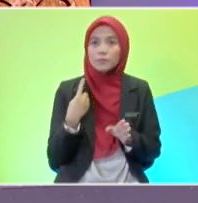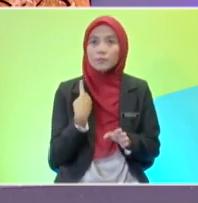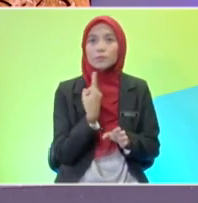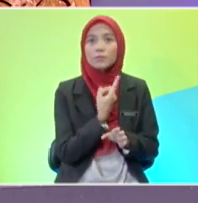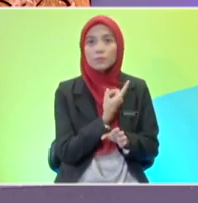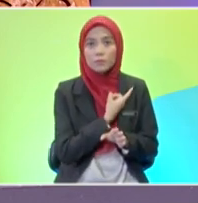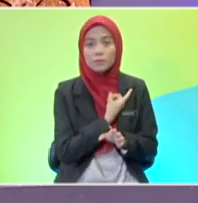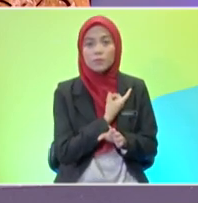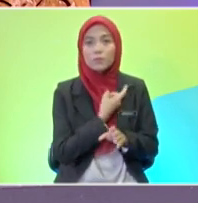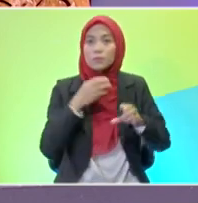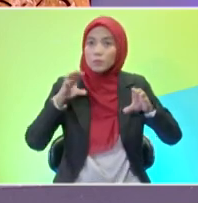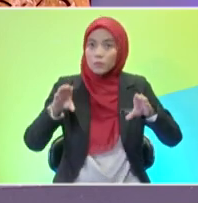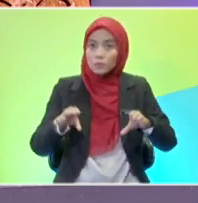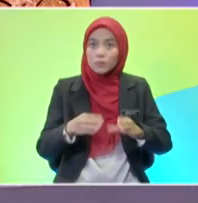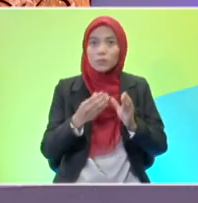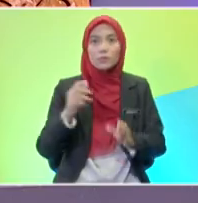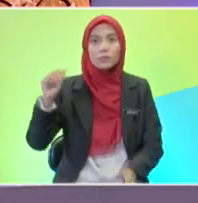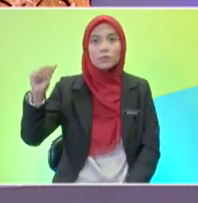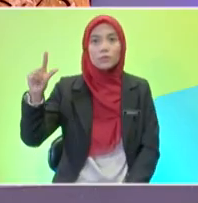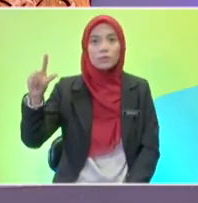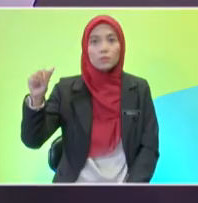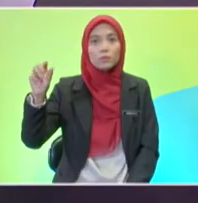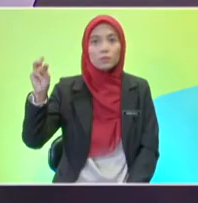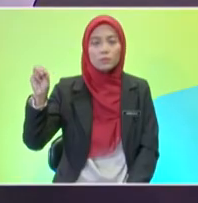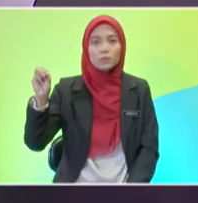memujaratkan alam namun